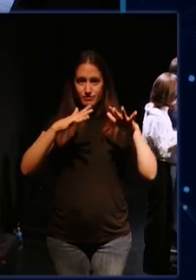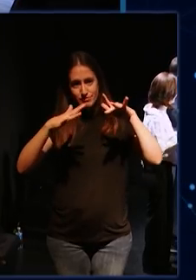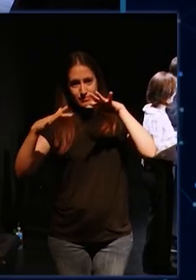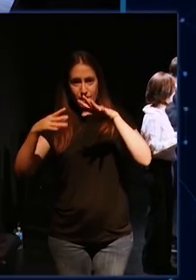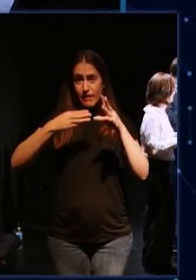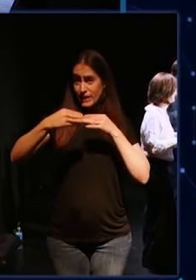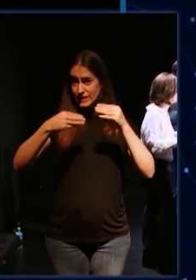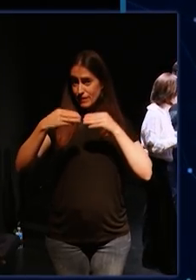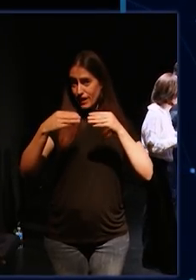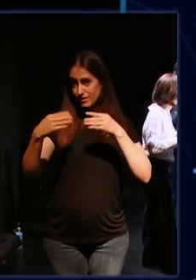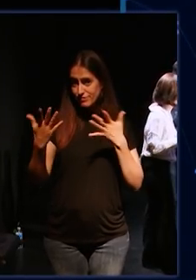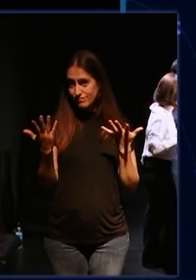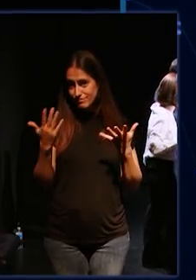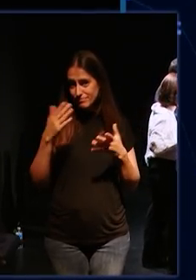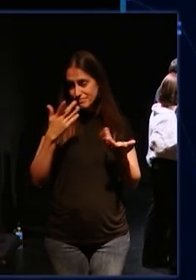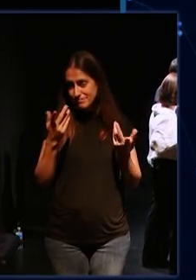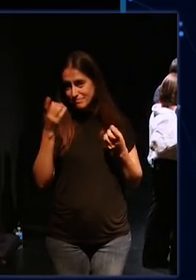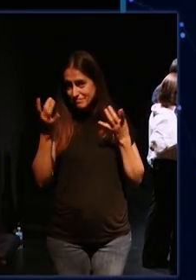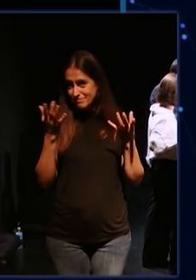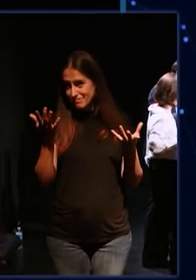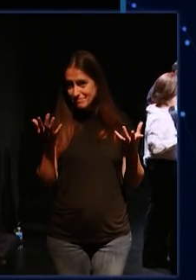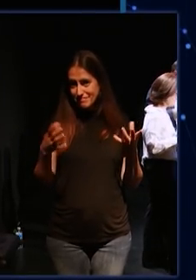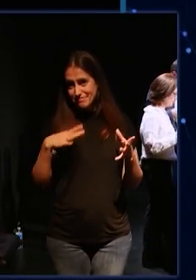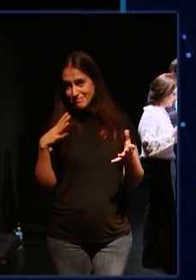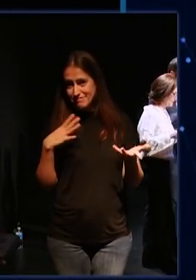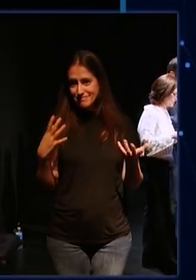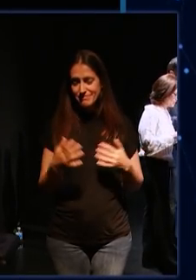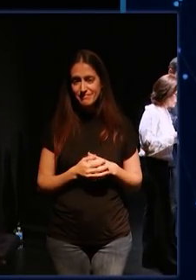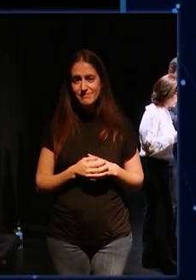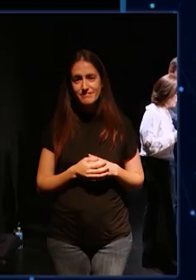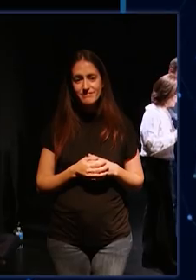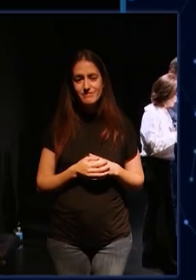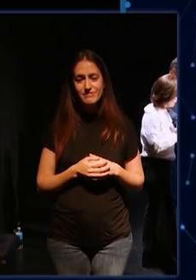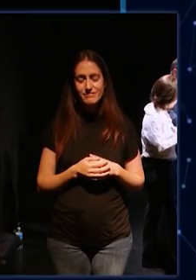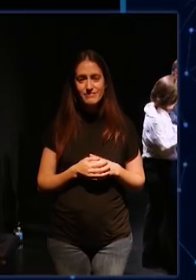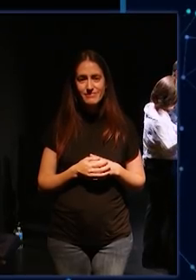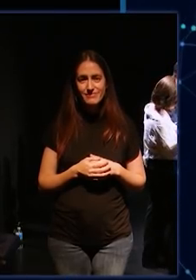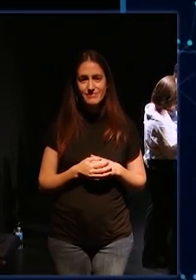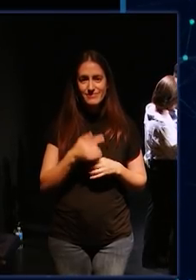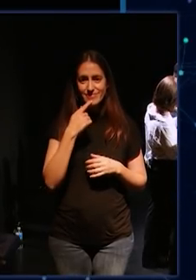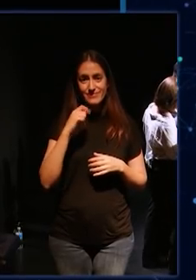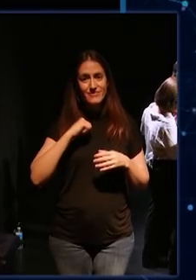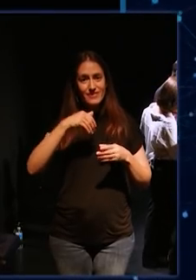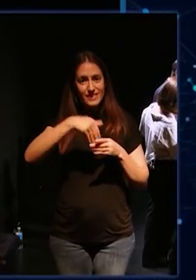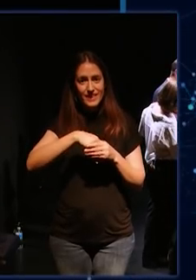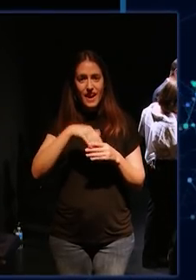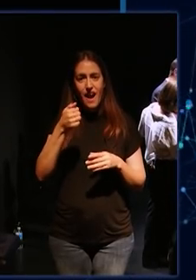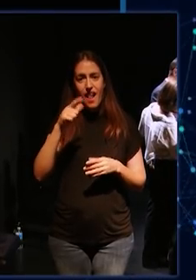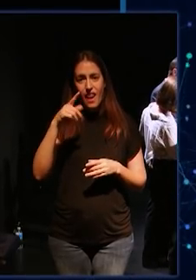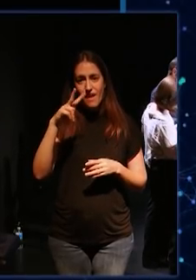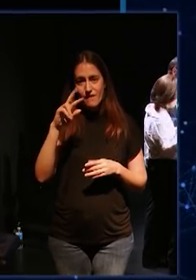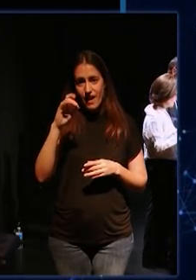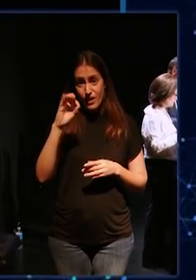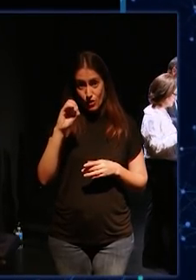flexible, la podríem qualificar, una mica. Jo tinc aquí la porra de l'Álvaro Blanco, de Gent pel